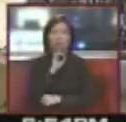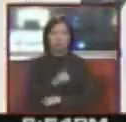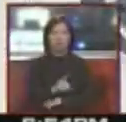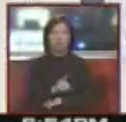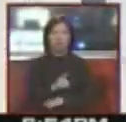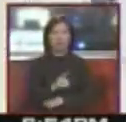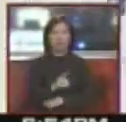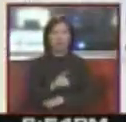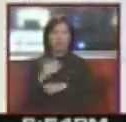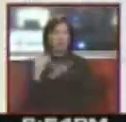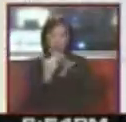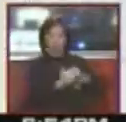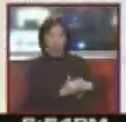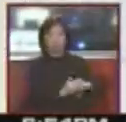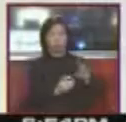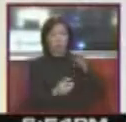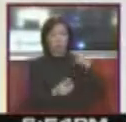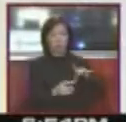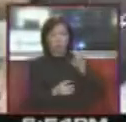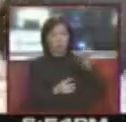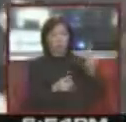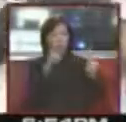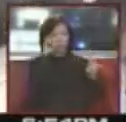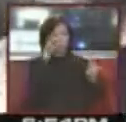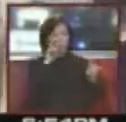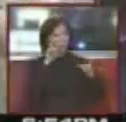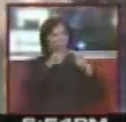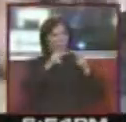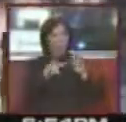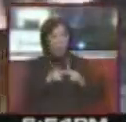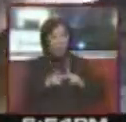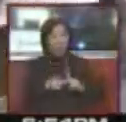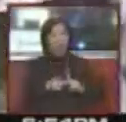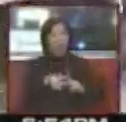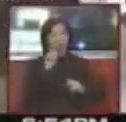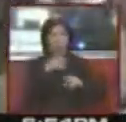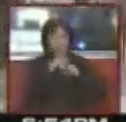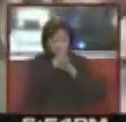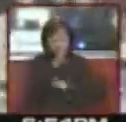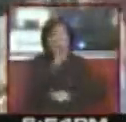pagkakaroon ng iisang sexual partner. Zai Finiza, News 5.